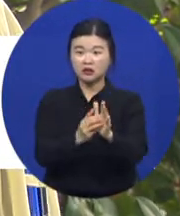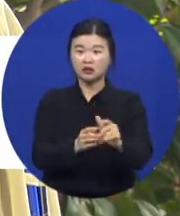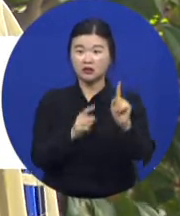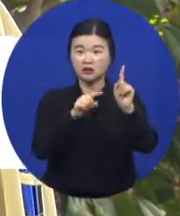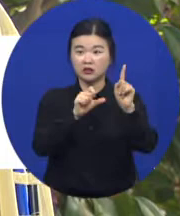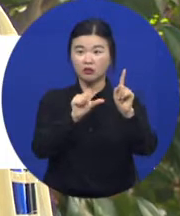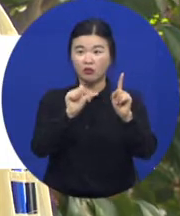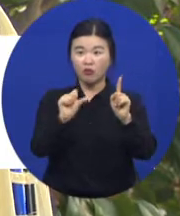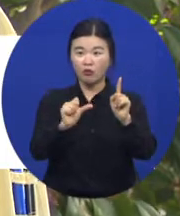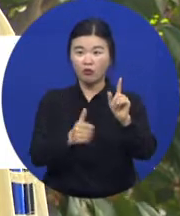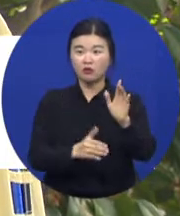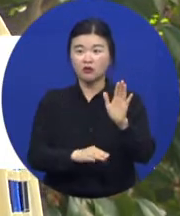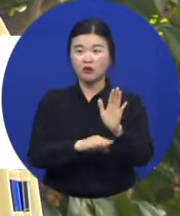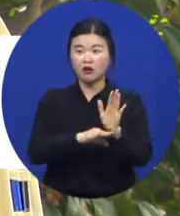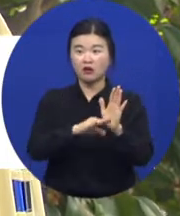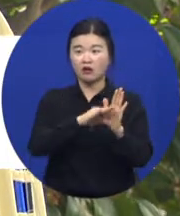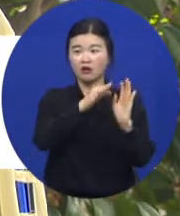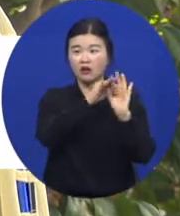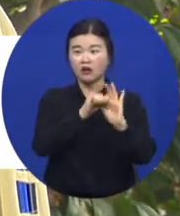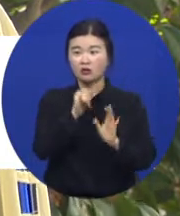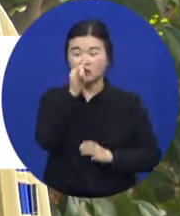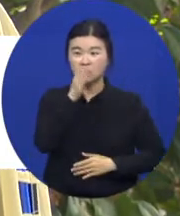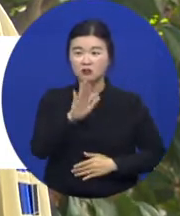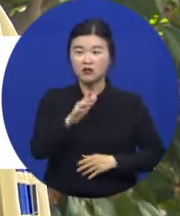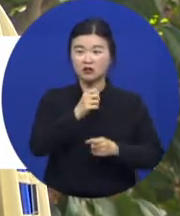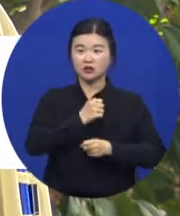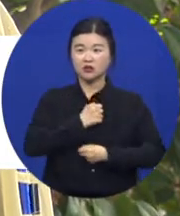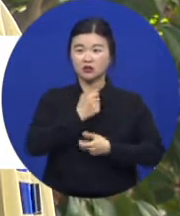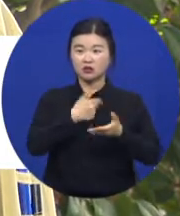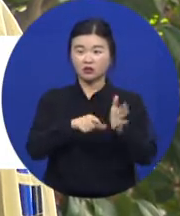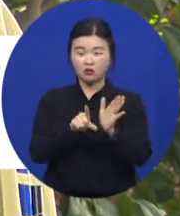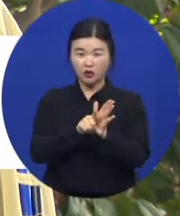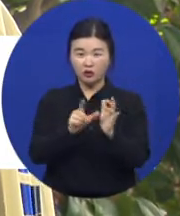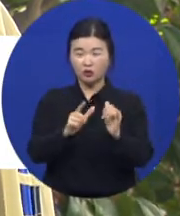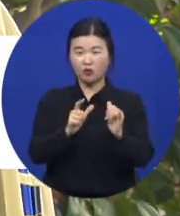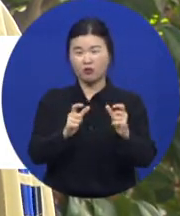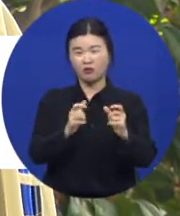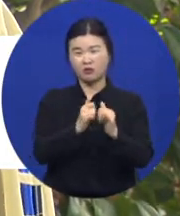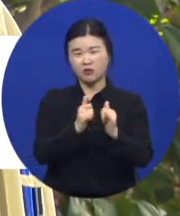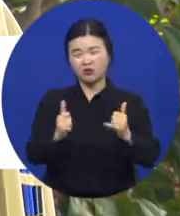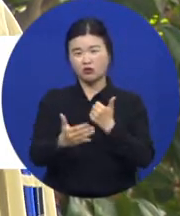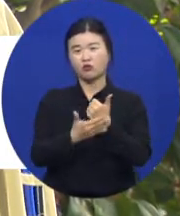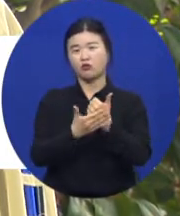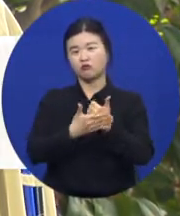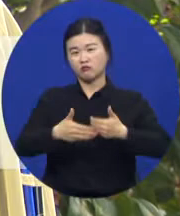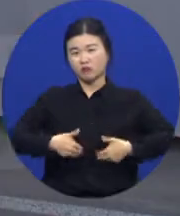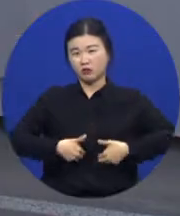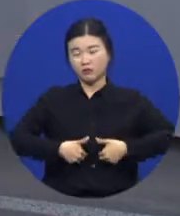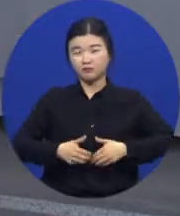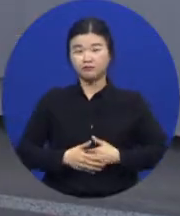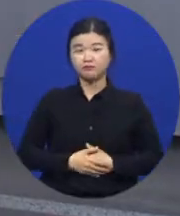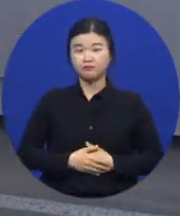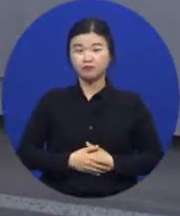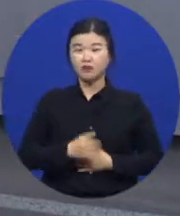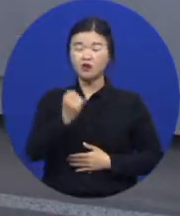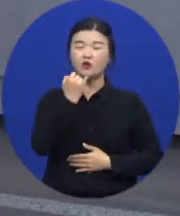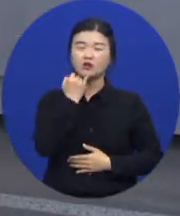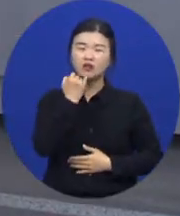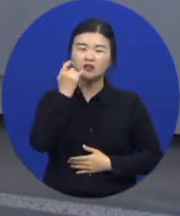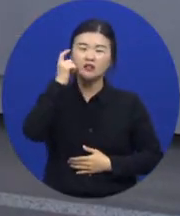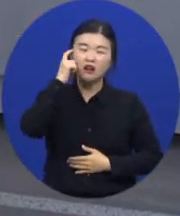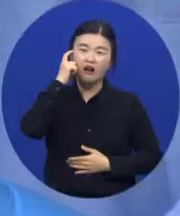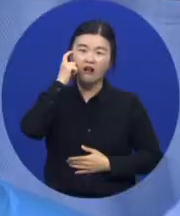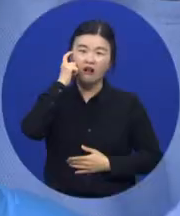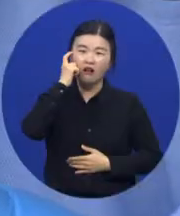일제 뭐 단계가 전재 주된 상태입니다만 이거를 지키려면 도민들이 도움이 절실히 필요합니다 괜찮겠지요 하고